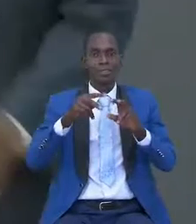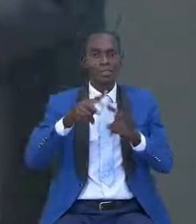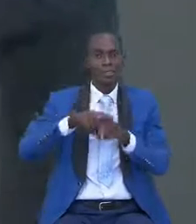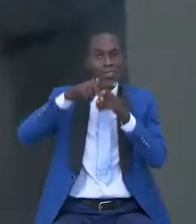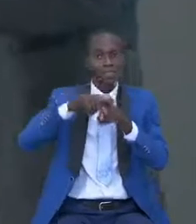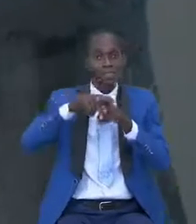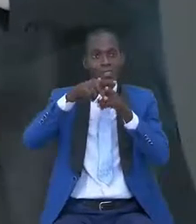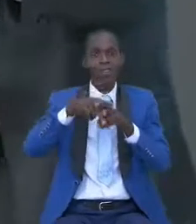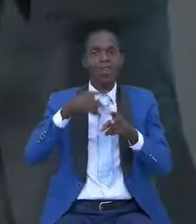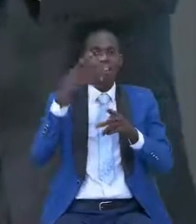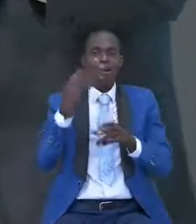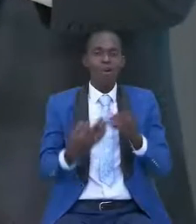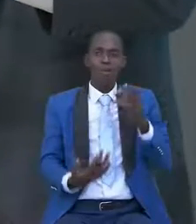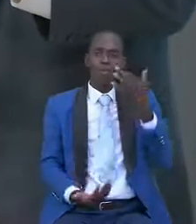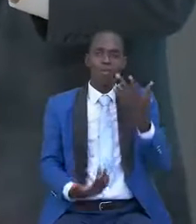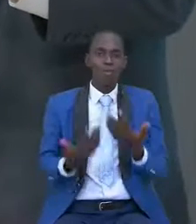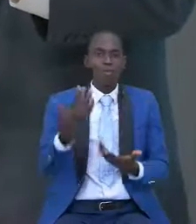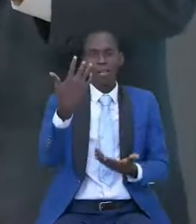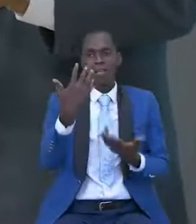d'anges qui étaient debout.